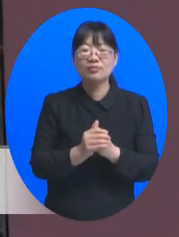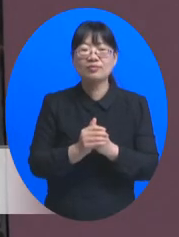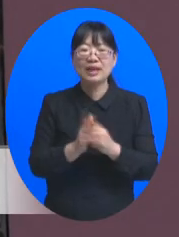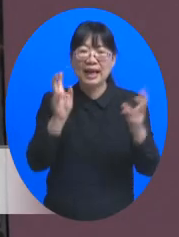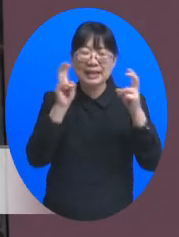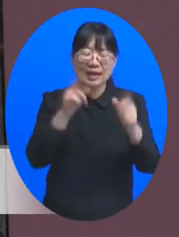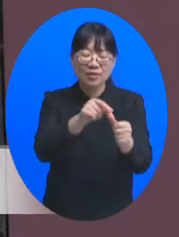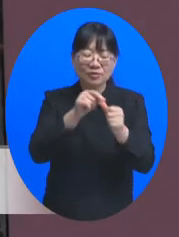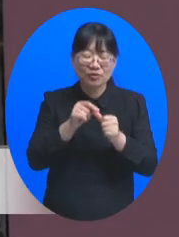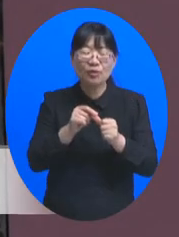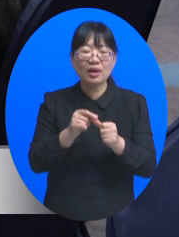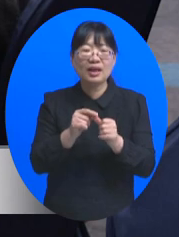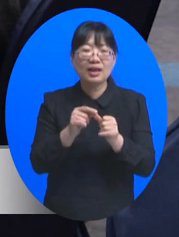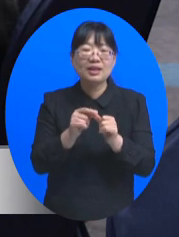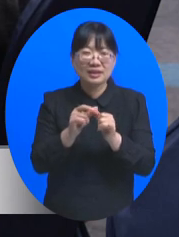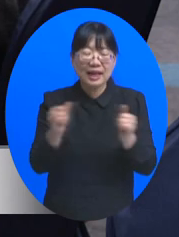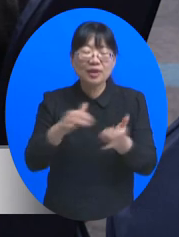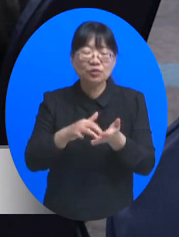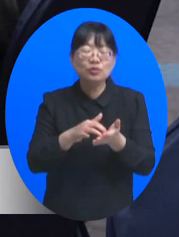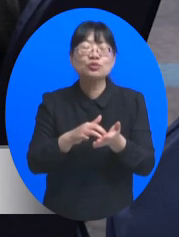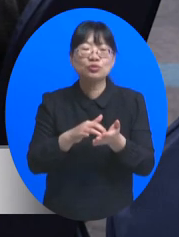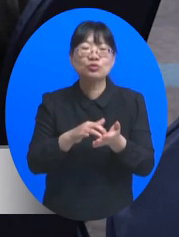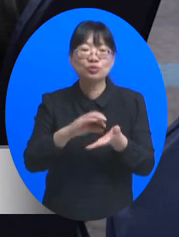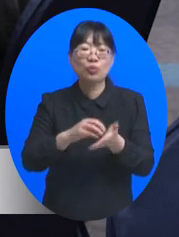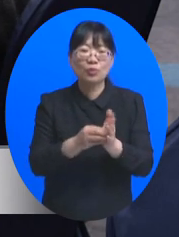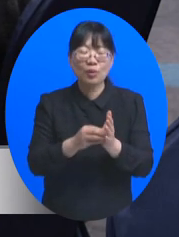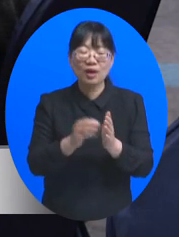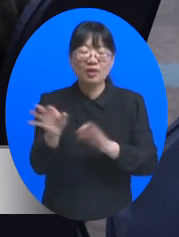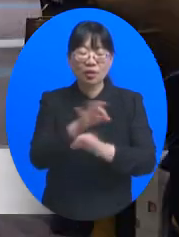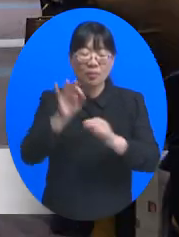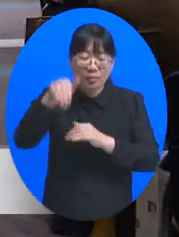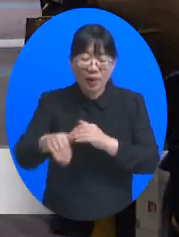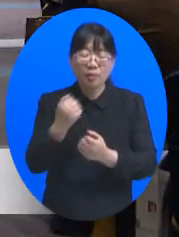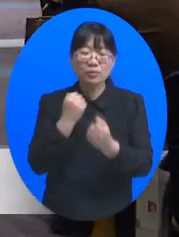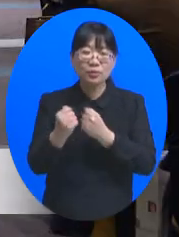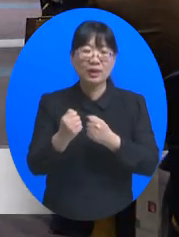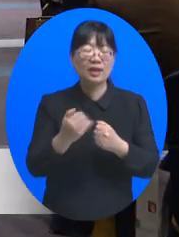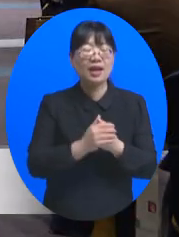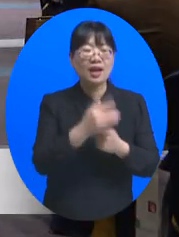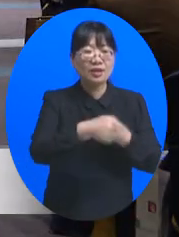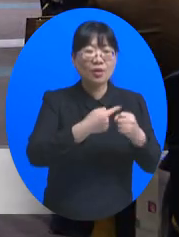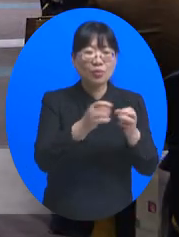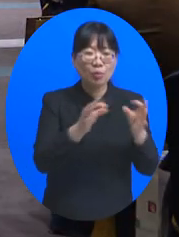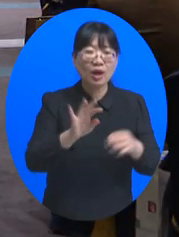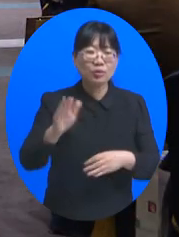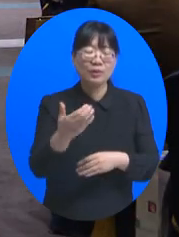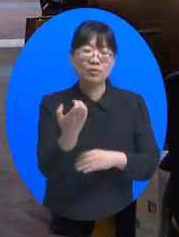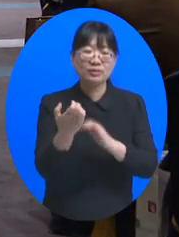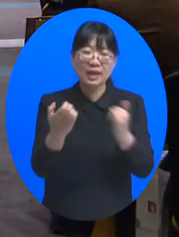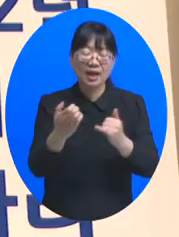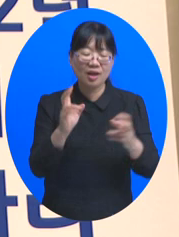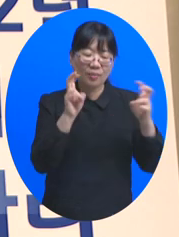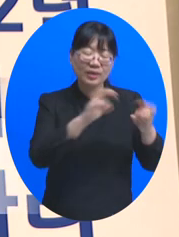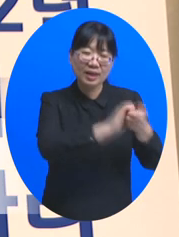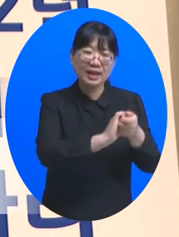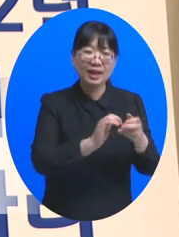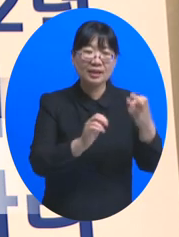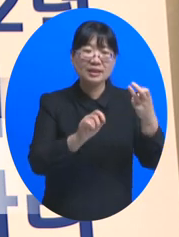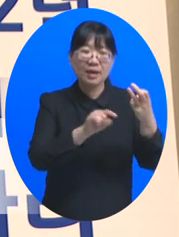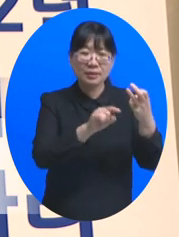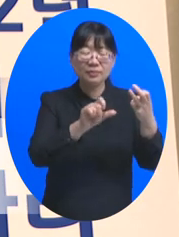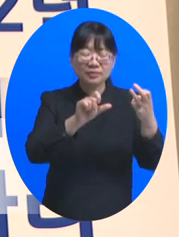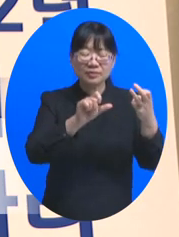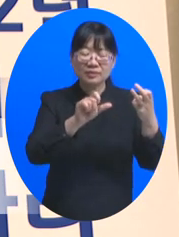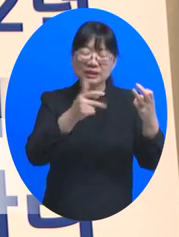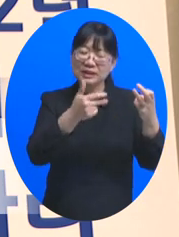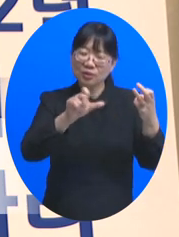1년간 990명, 업체당 평균 13.75명을 새로 식구로 맞이한 셈입니다. 일자리를 많이